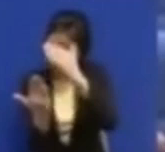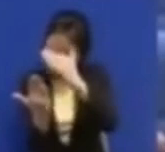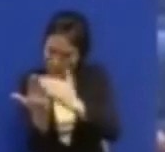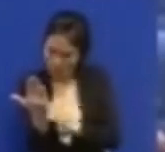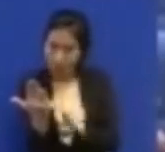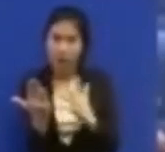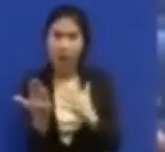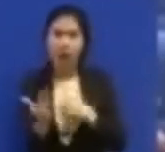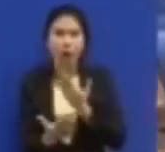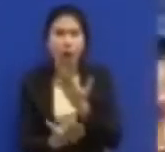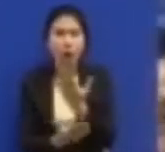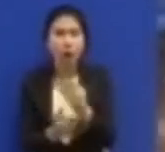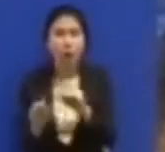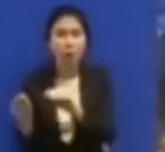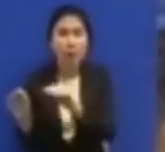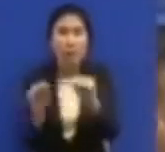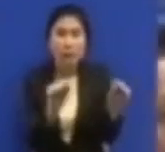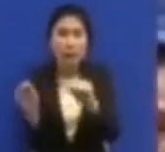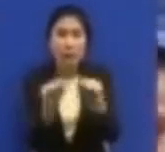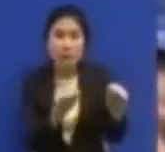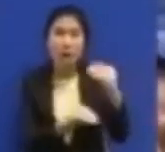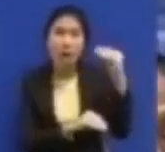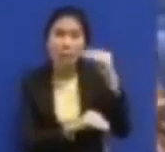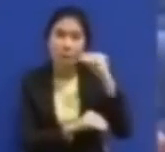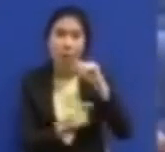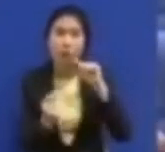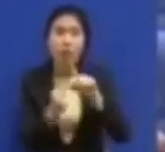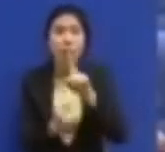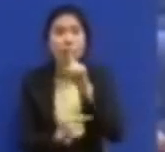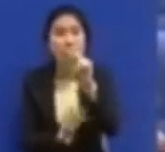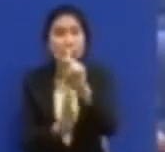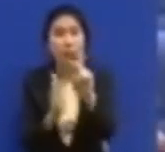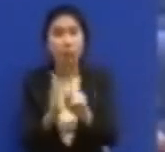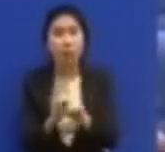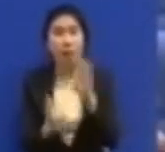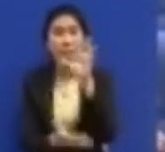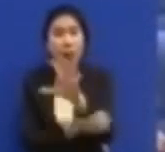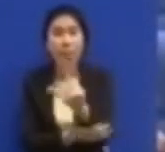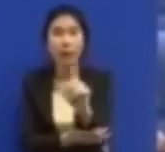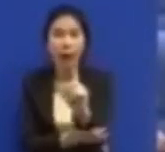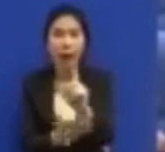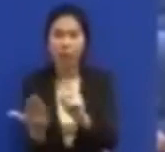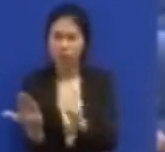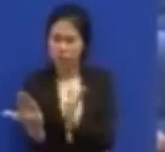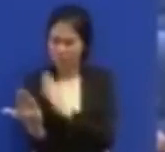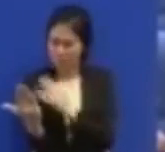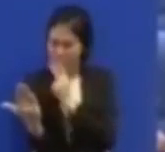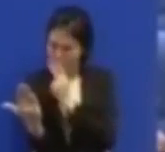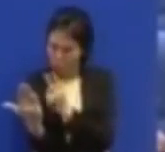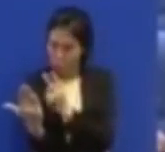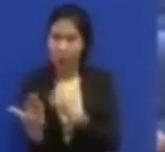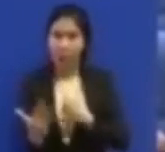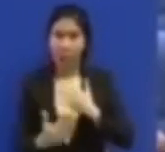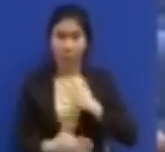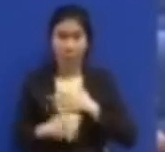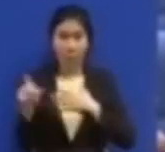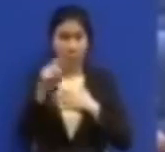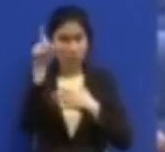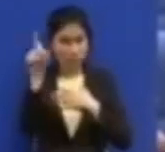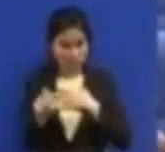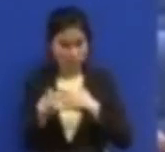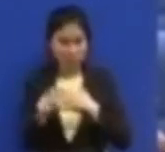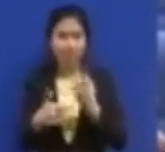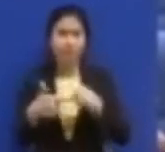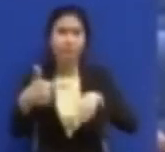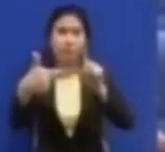ประชุมเสนอตามข้อบังคับข้อประชุมข้อใดนี่ประการที่หนึ่งประการที่ส